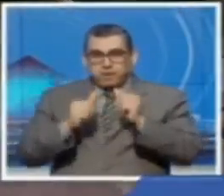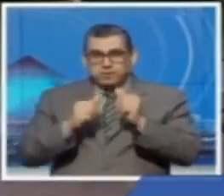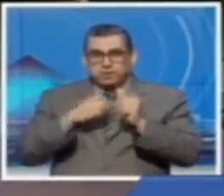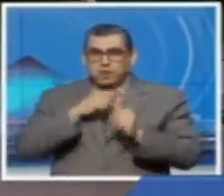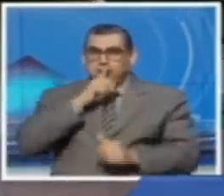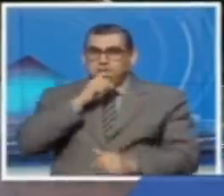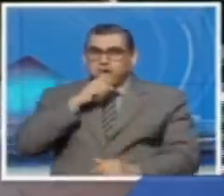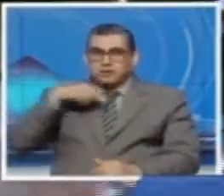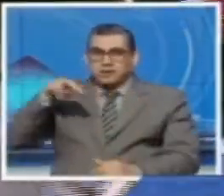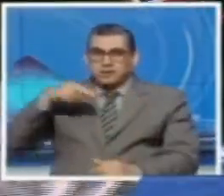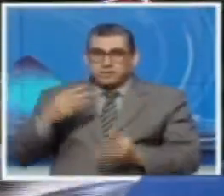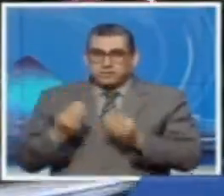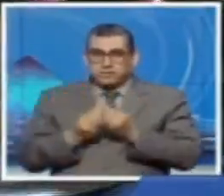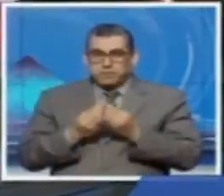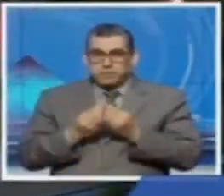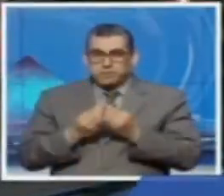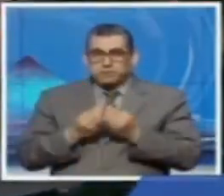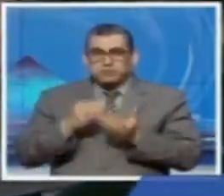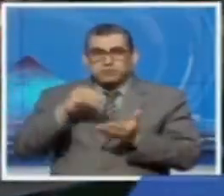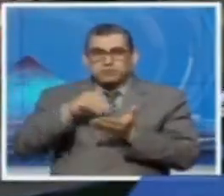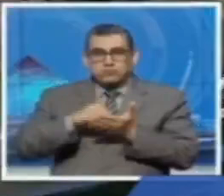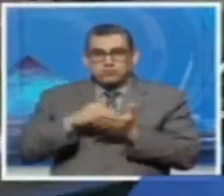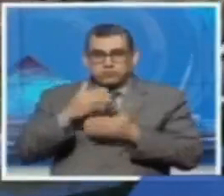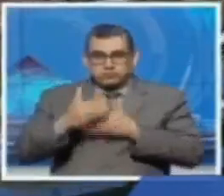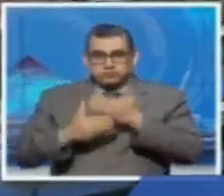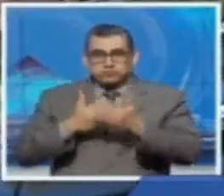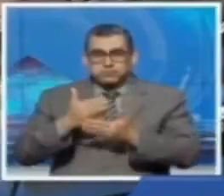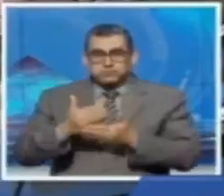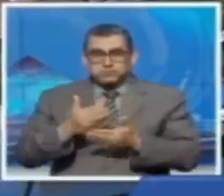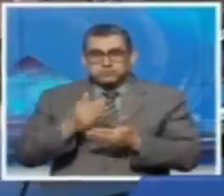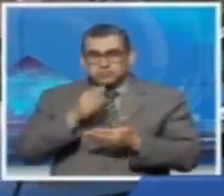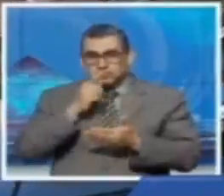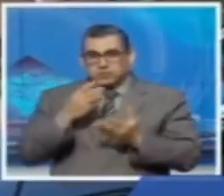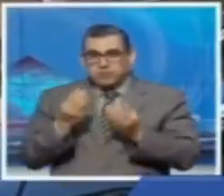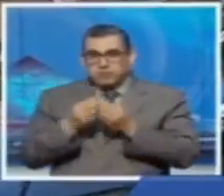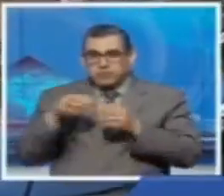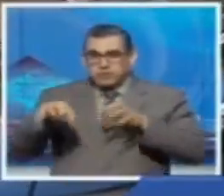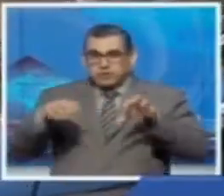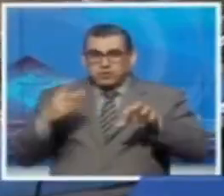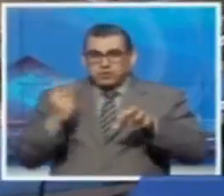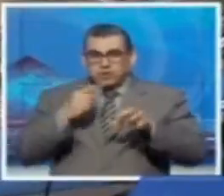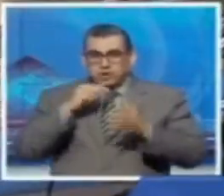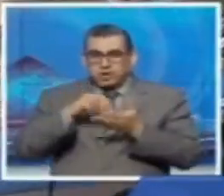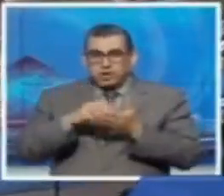وقطر منذ عودة العلاقات بين البلدين في